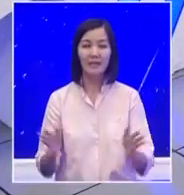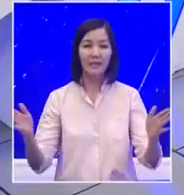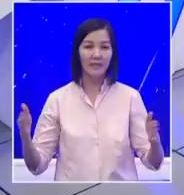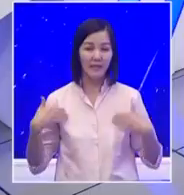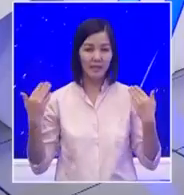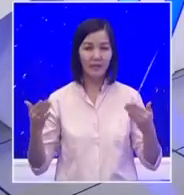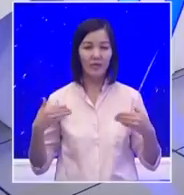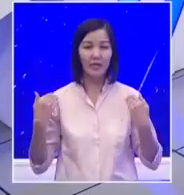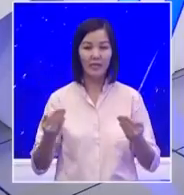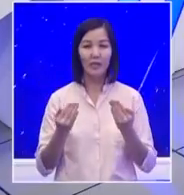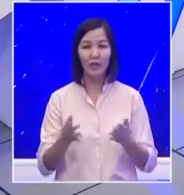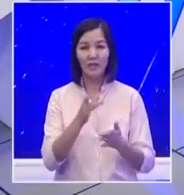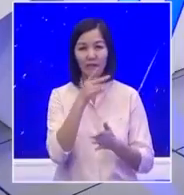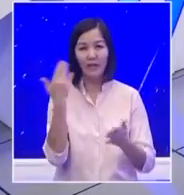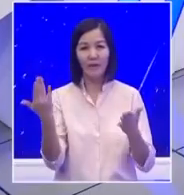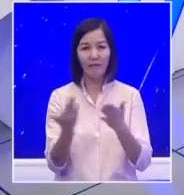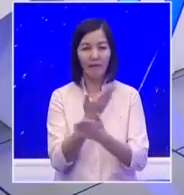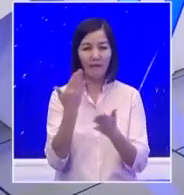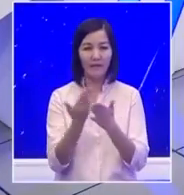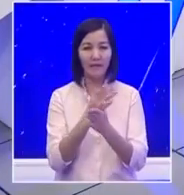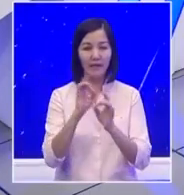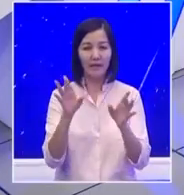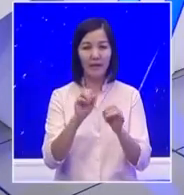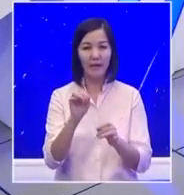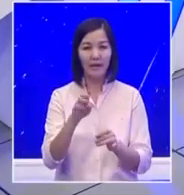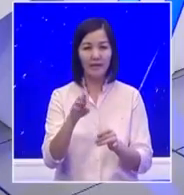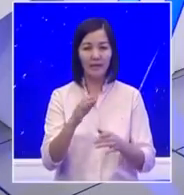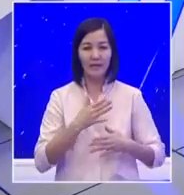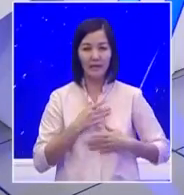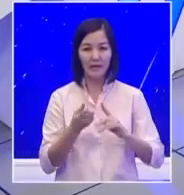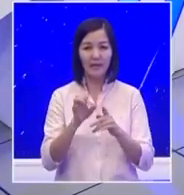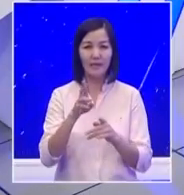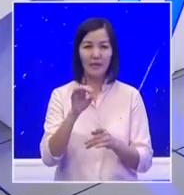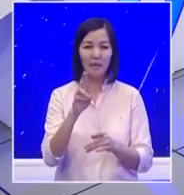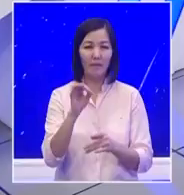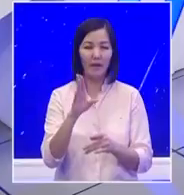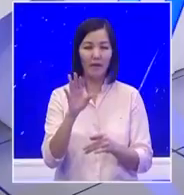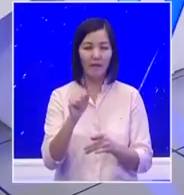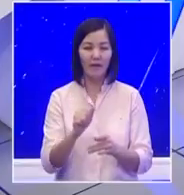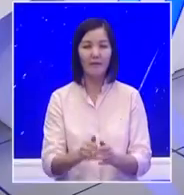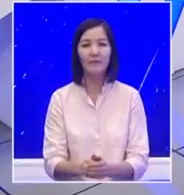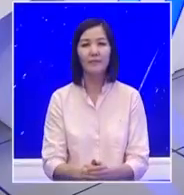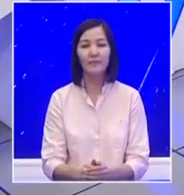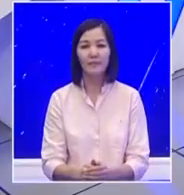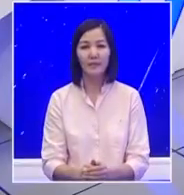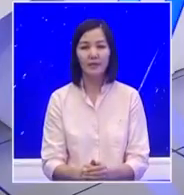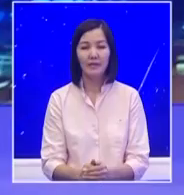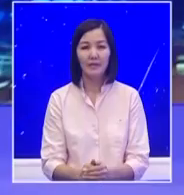Добрый вечер, в эфире телеканала ЖТСУ. Время новостей. С вами Азат Джумаханов, и сурдоперевод обеспечивает Айгуль Стамбекова.